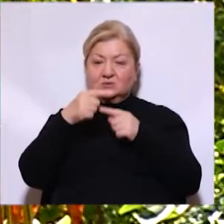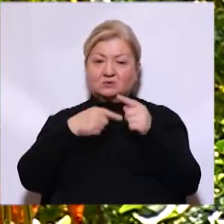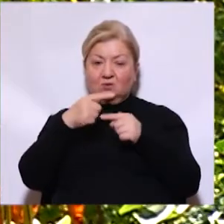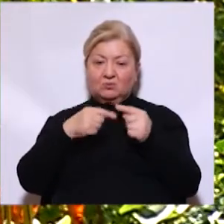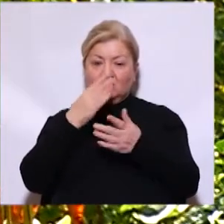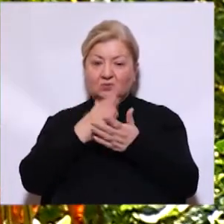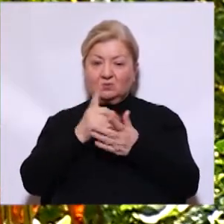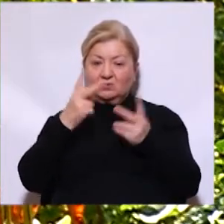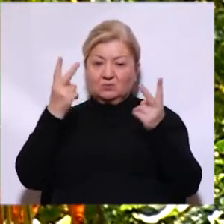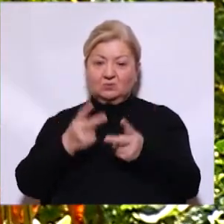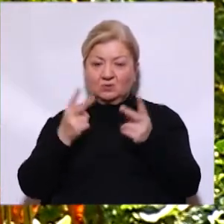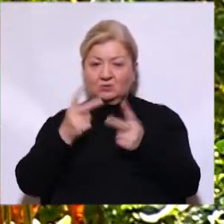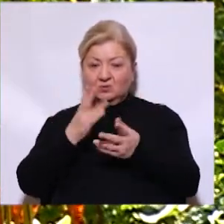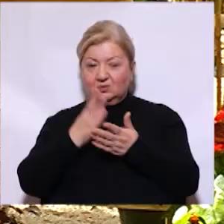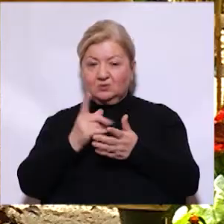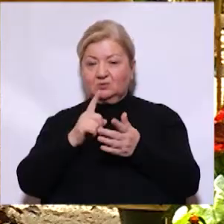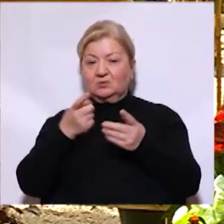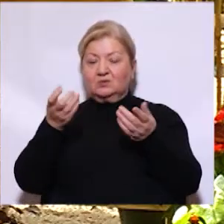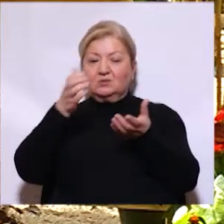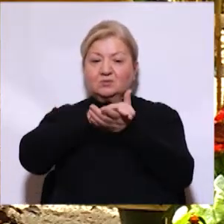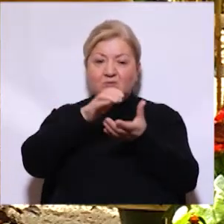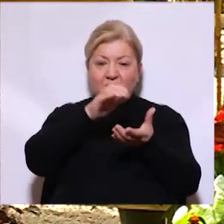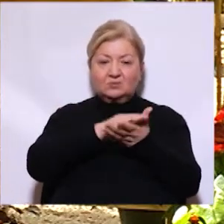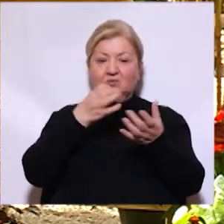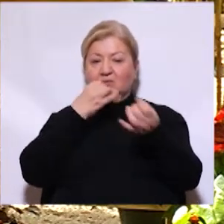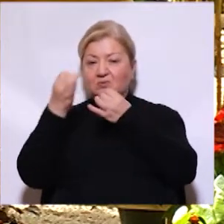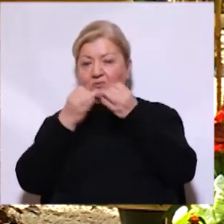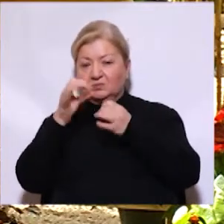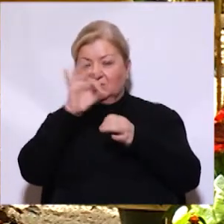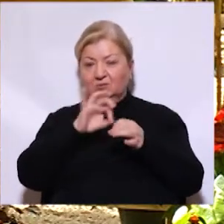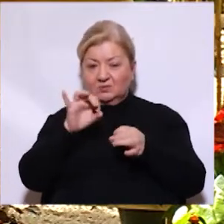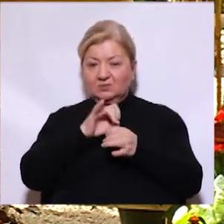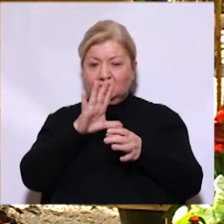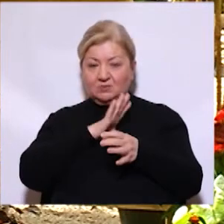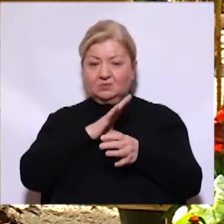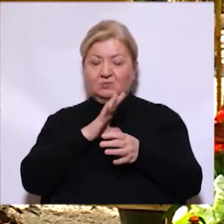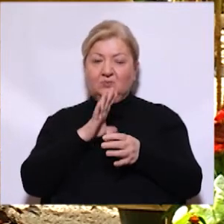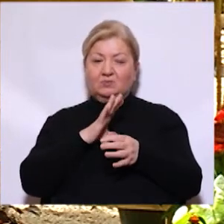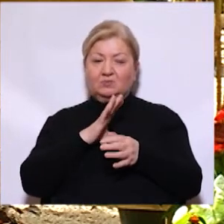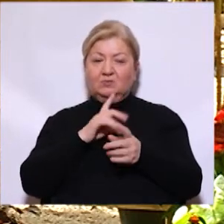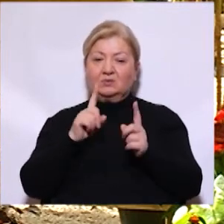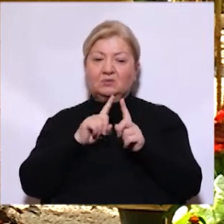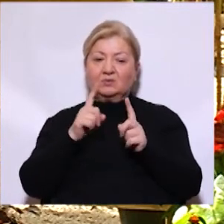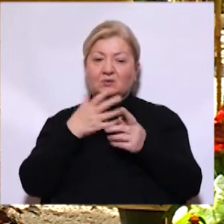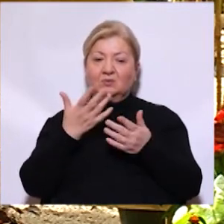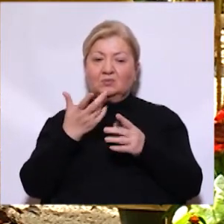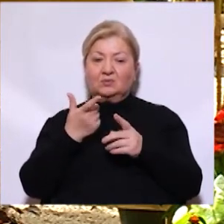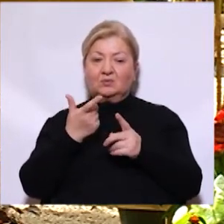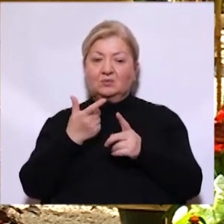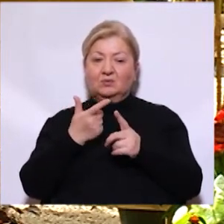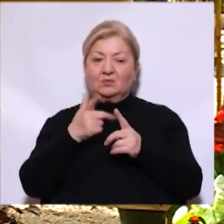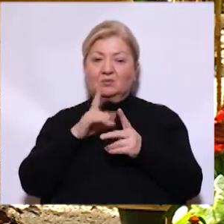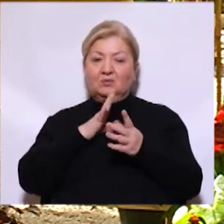21 საუკუნეში მოთხოვნადი არის, კომუნიკაციის უნარზე ვისაუბრეთ ბევრი და იმაზე ვთქვათ, რამდენად დიდ